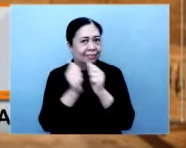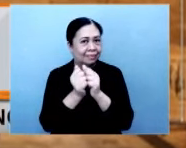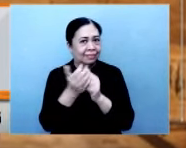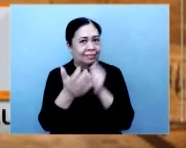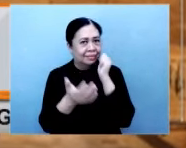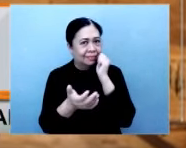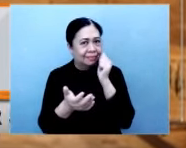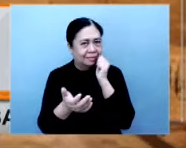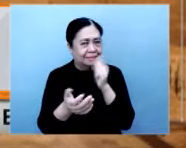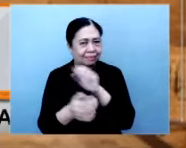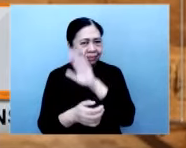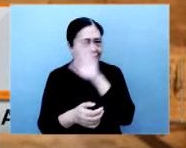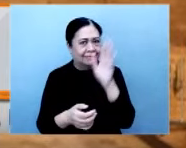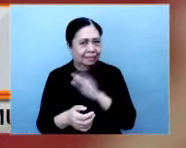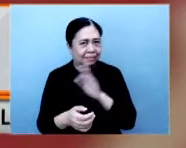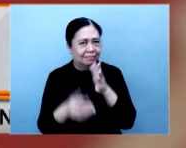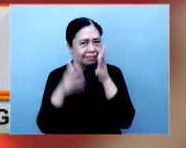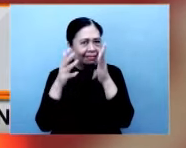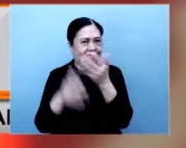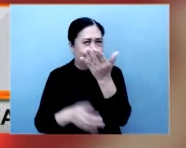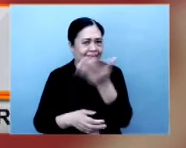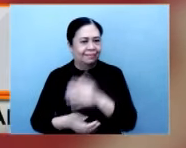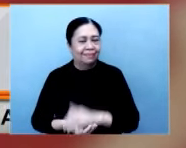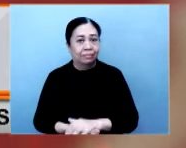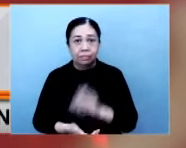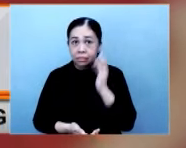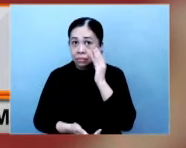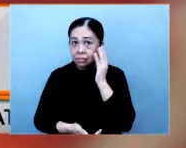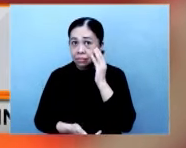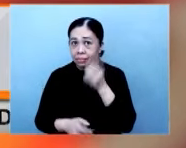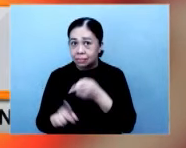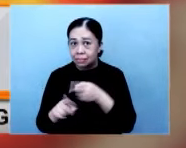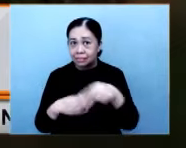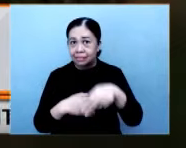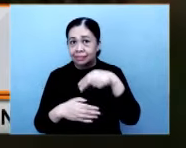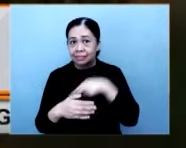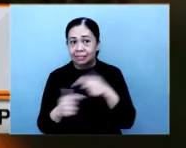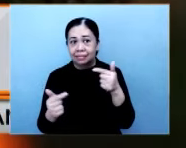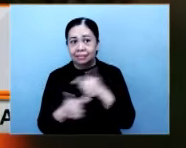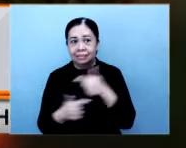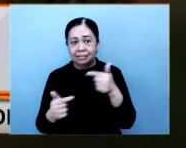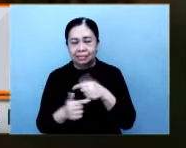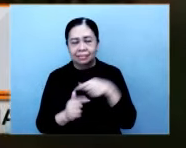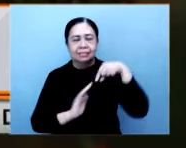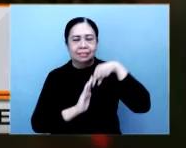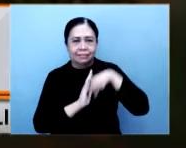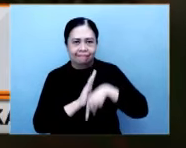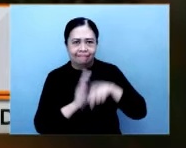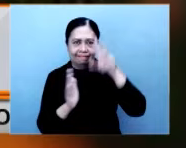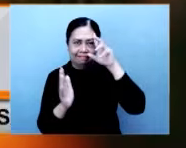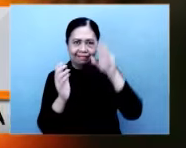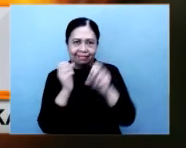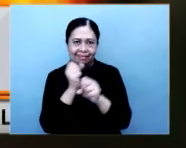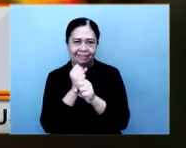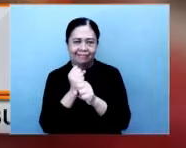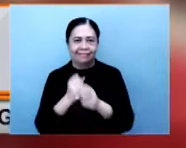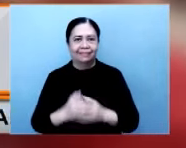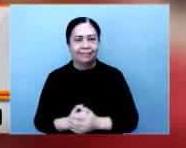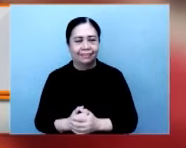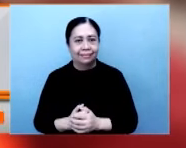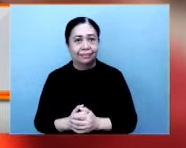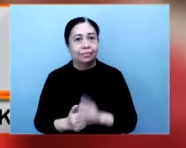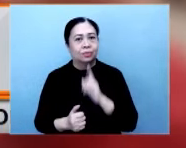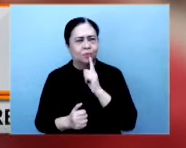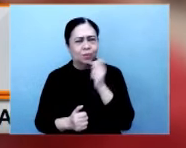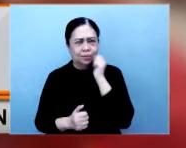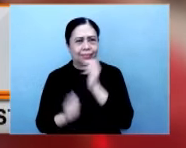hindi ka niya iiwanan. Pero alam niyo ba na sa likod ng kanyang komedya ay ang malalim niyang pananampalataya? Sadyang madasalin